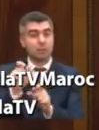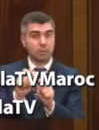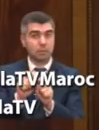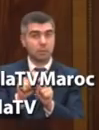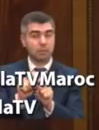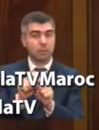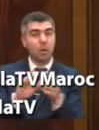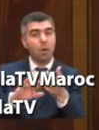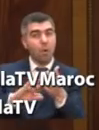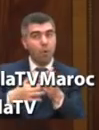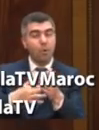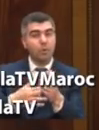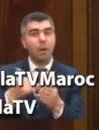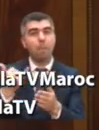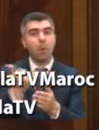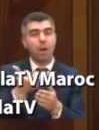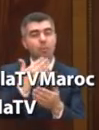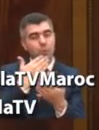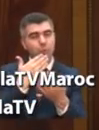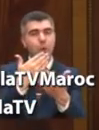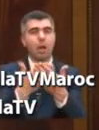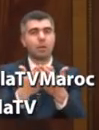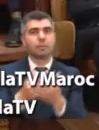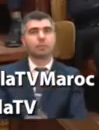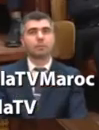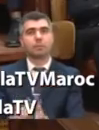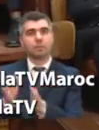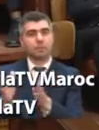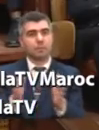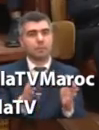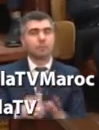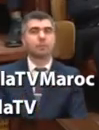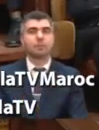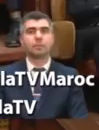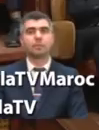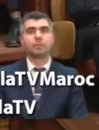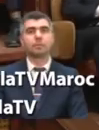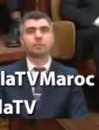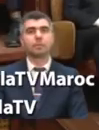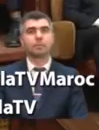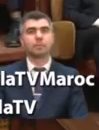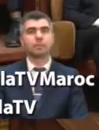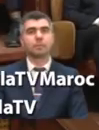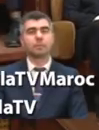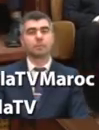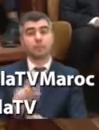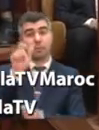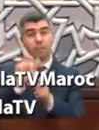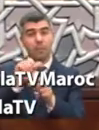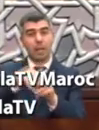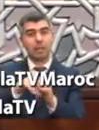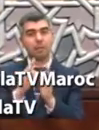الإنسان بشكل مجرد أينما كان. شكرا. شكرا سيد الرئيس. الكلمة للمجموعة النيابية